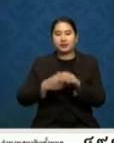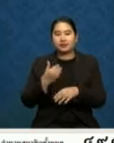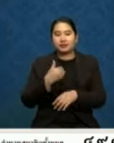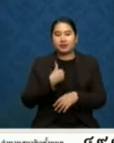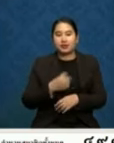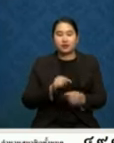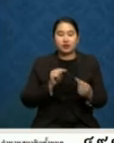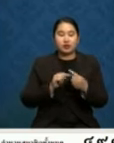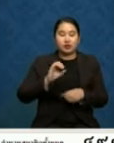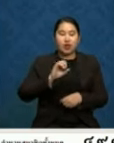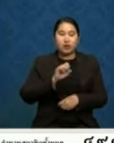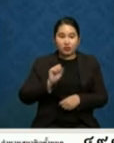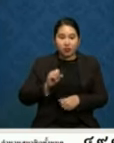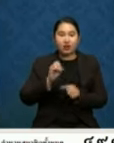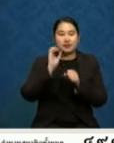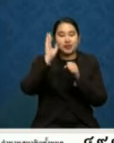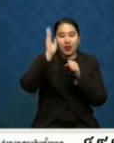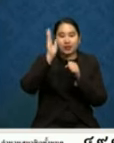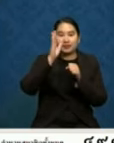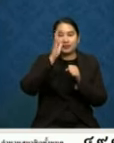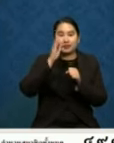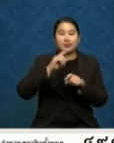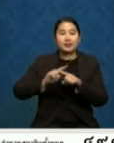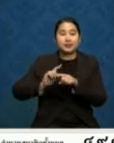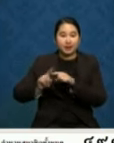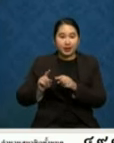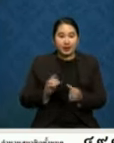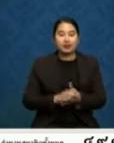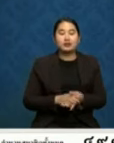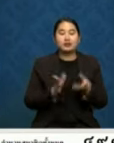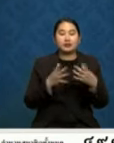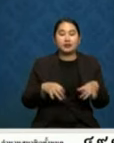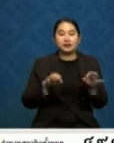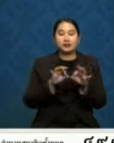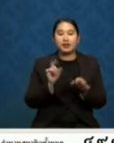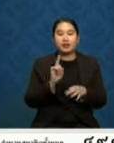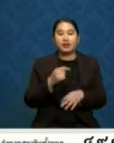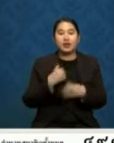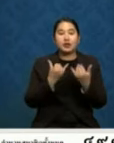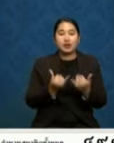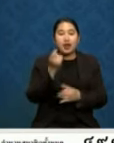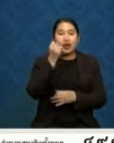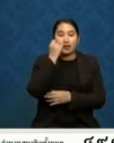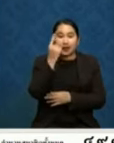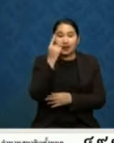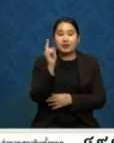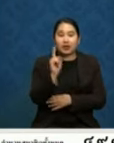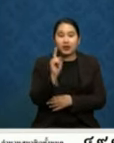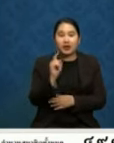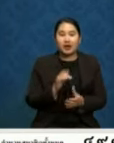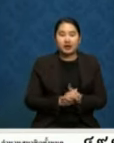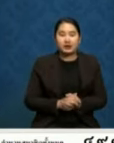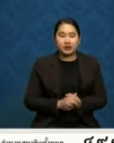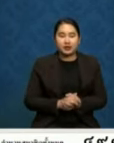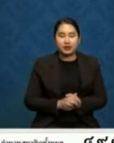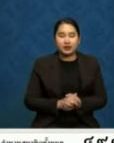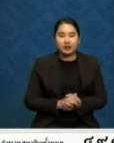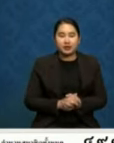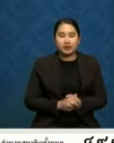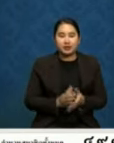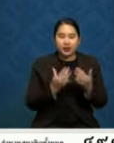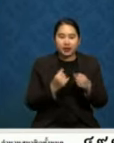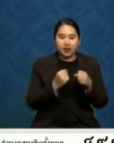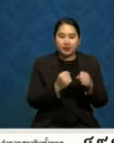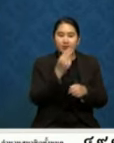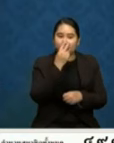สมาชิกที่ได้นำเสนอนะครับแต่ด้วยความเคารพก็เข้าใจนะครับเพราะว่าท่านก็อาจจะพยายามที่จะมองว่